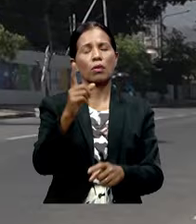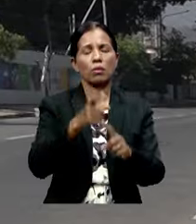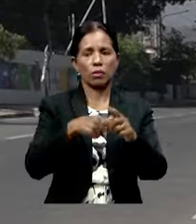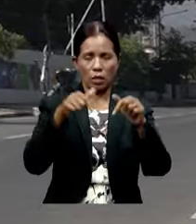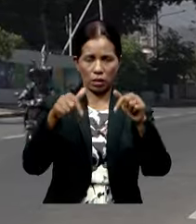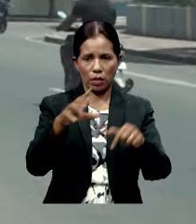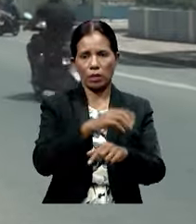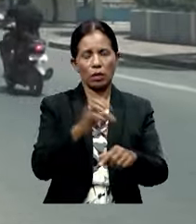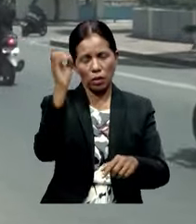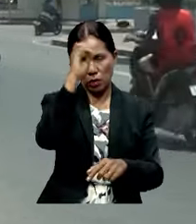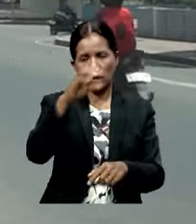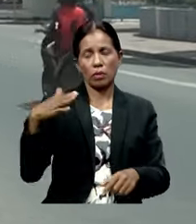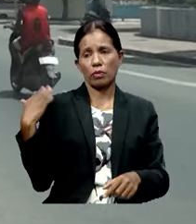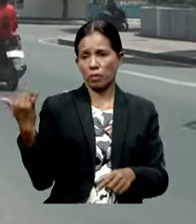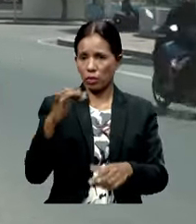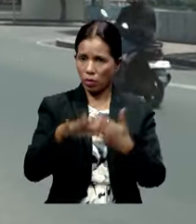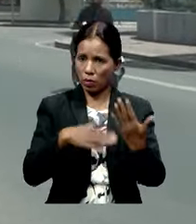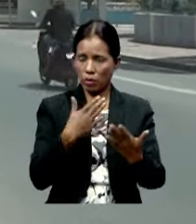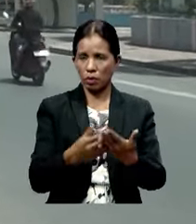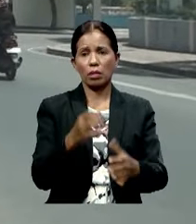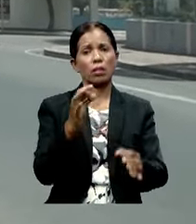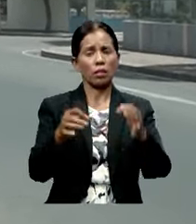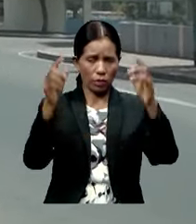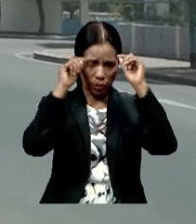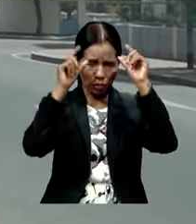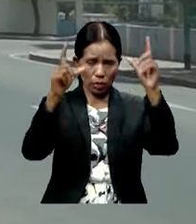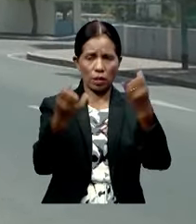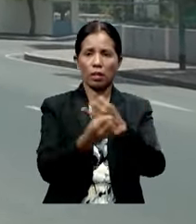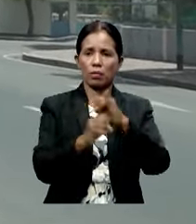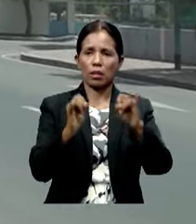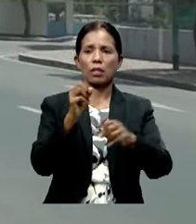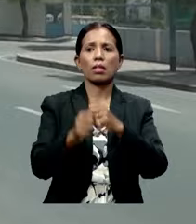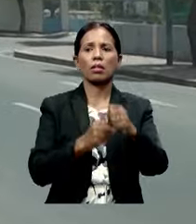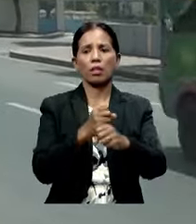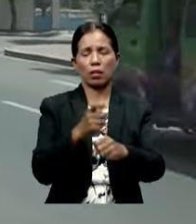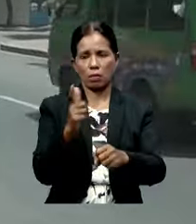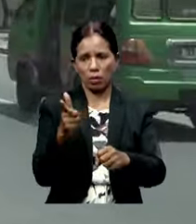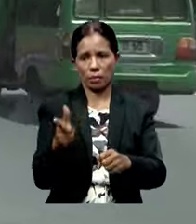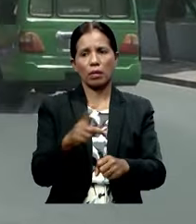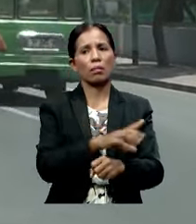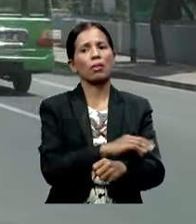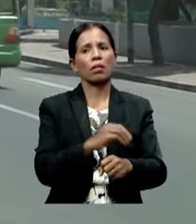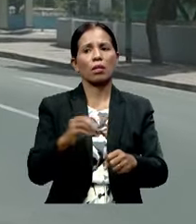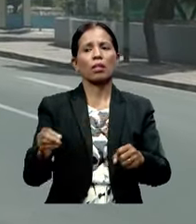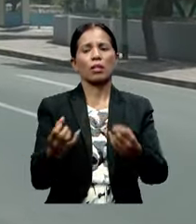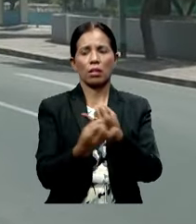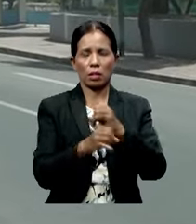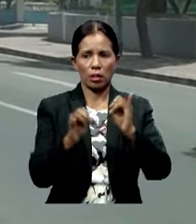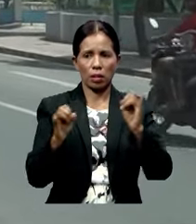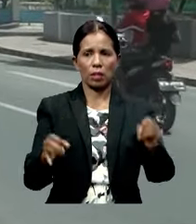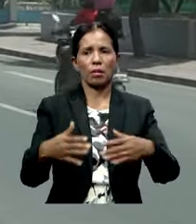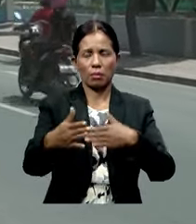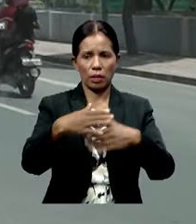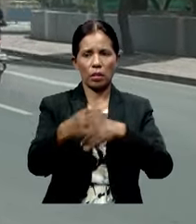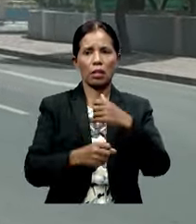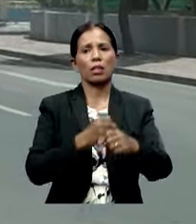tuir observasyon juventudi siranian, maski Timor Leste ukunan tinan ronulu resingona, no proklamasyon independensia besik